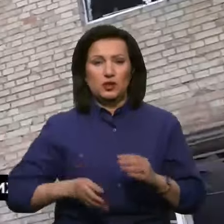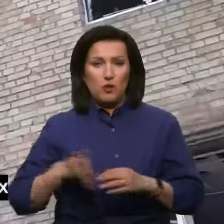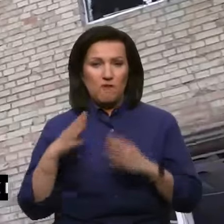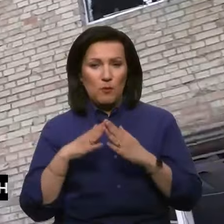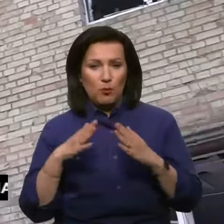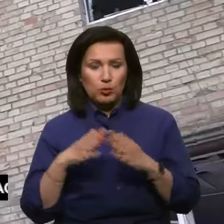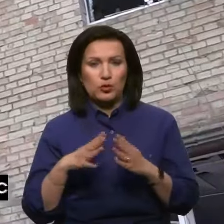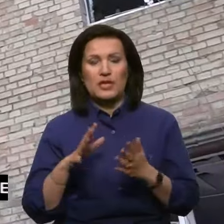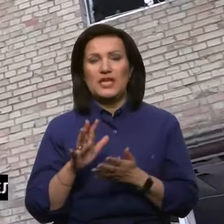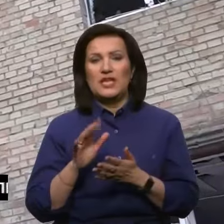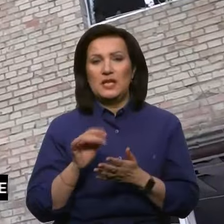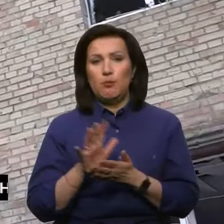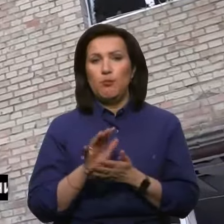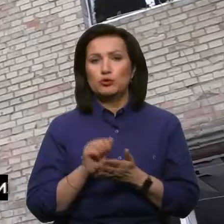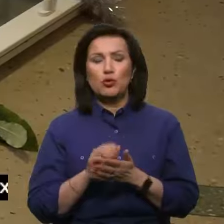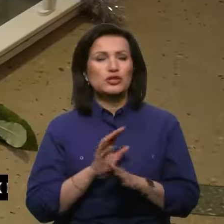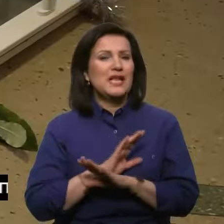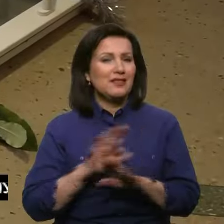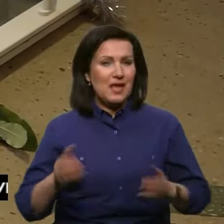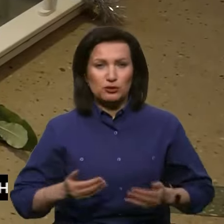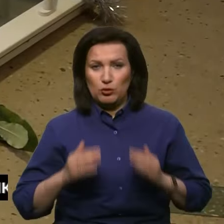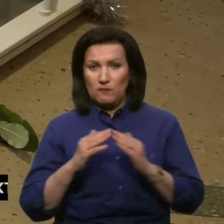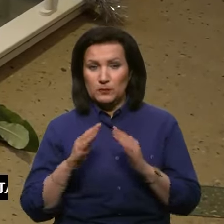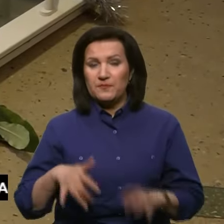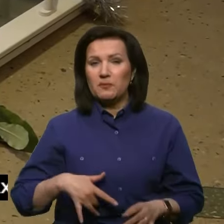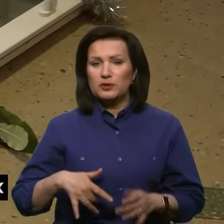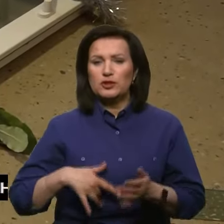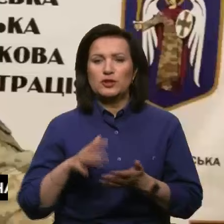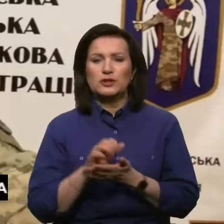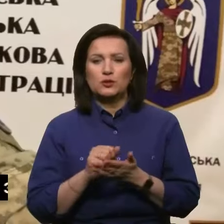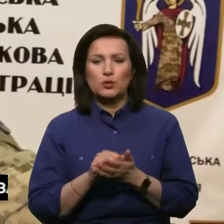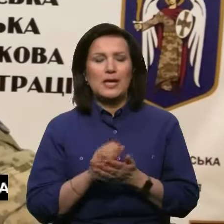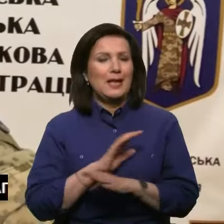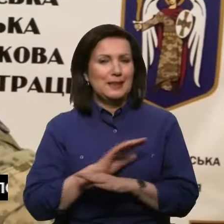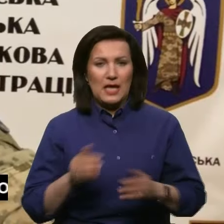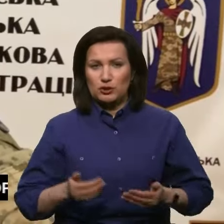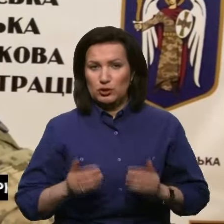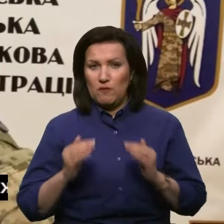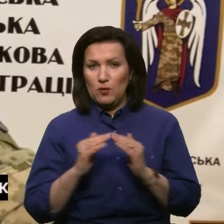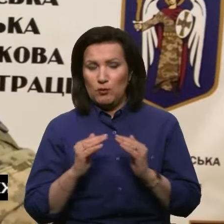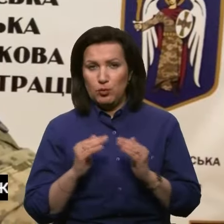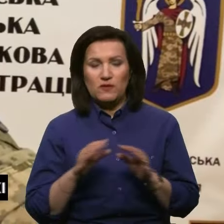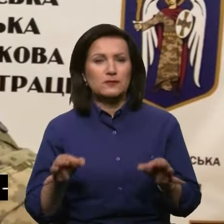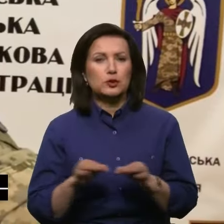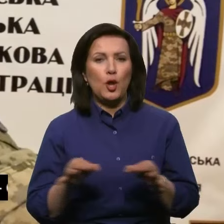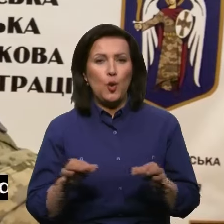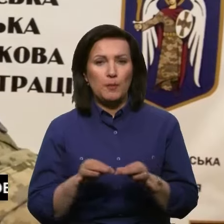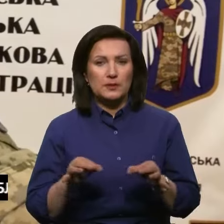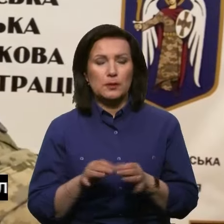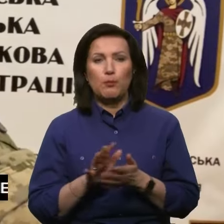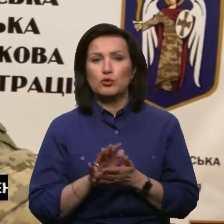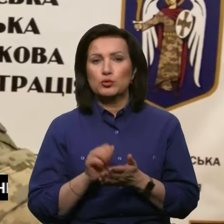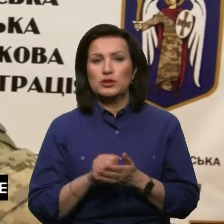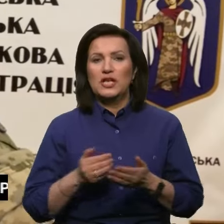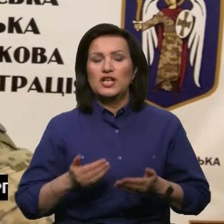і пошкодження нежитлової забудови. А в Печерському пошкодження нежитлової будівлі, в Солом'янському також